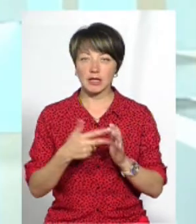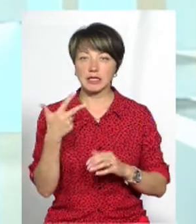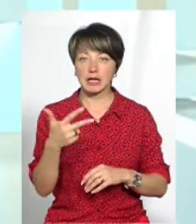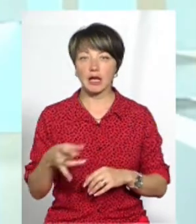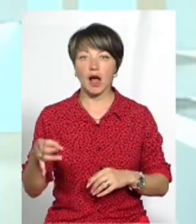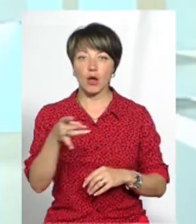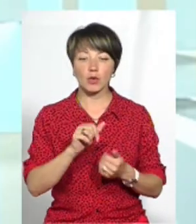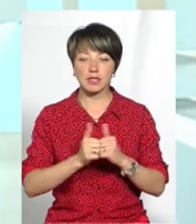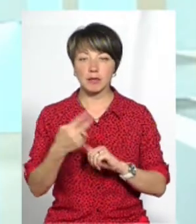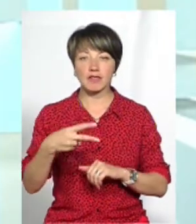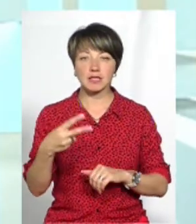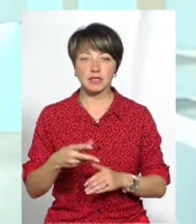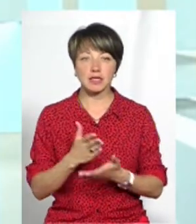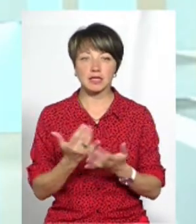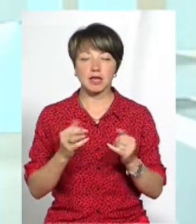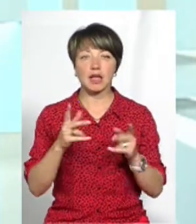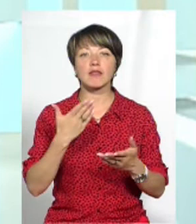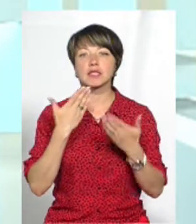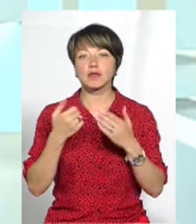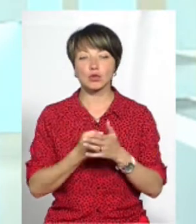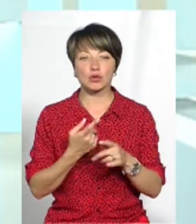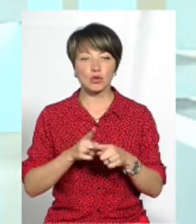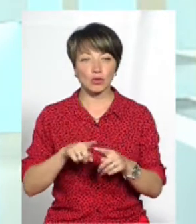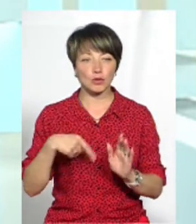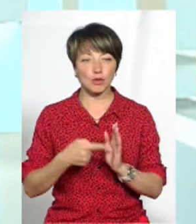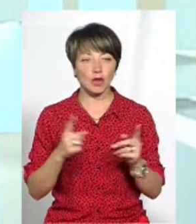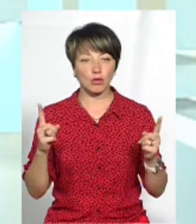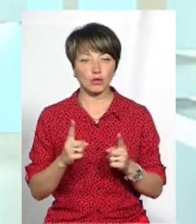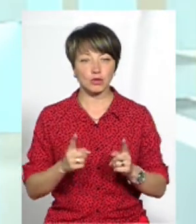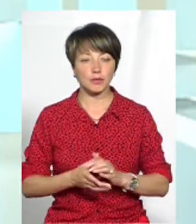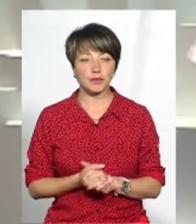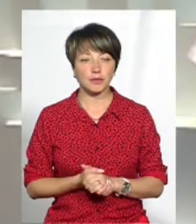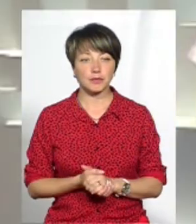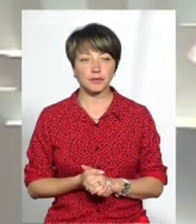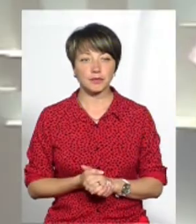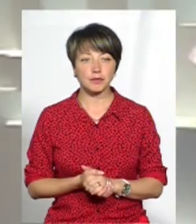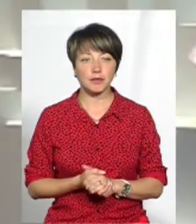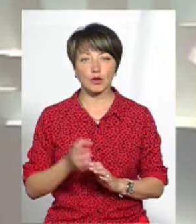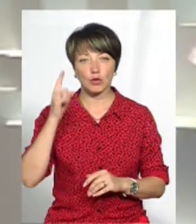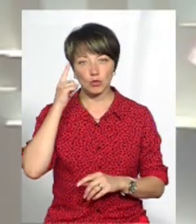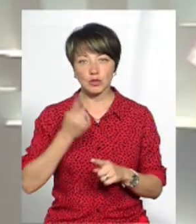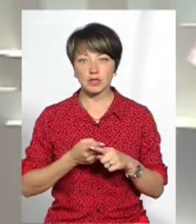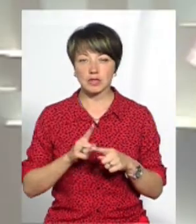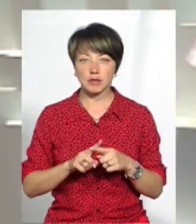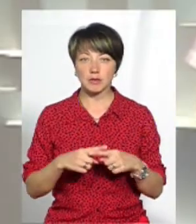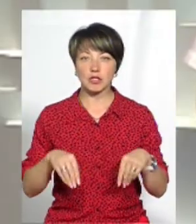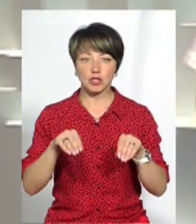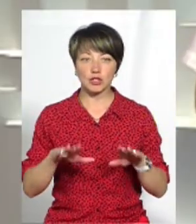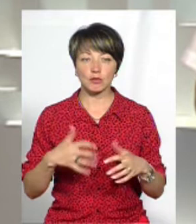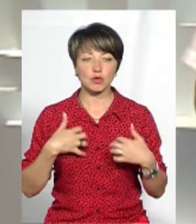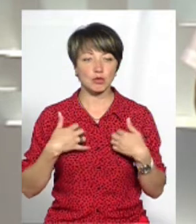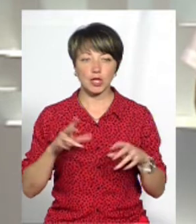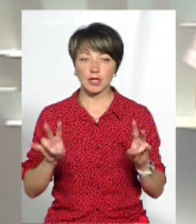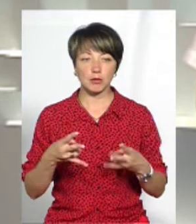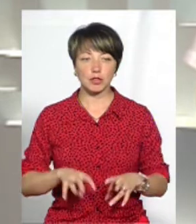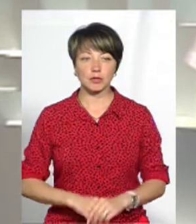3 райони замість 20, які є зараз. Як ви ставитесь до цього? Лаконічно. 10 секунд. Я думаю, що з таким рішенням поспішати